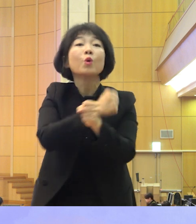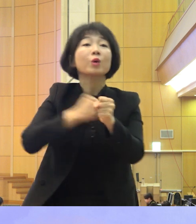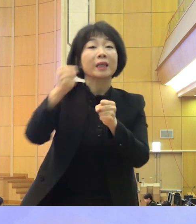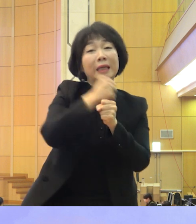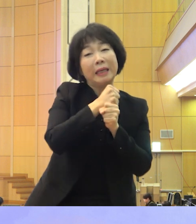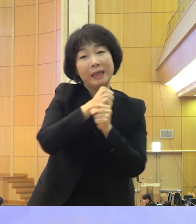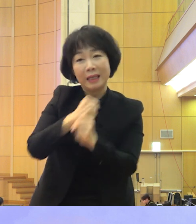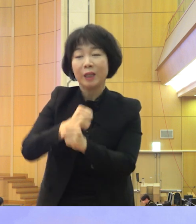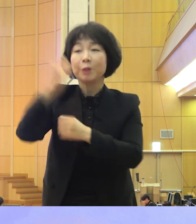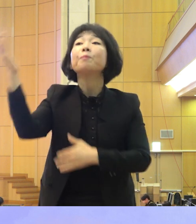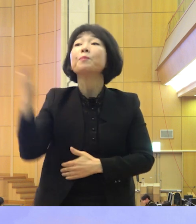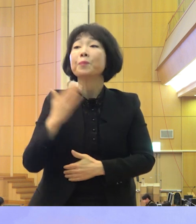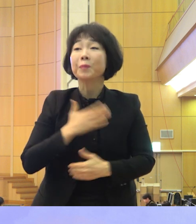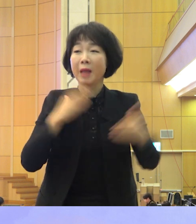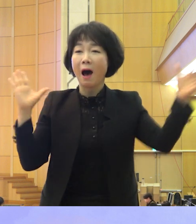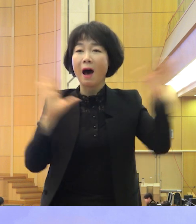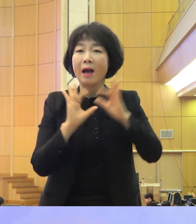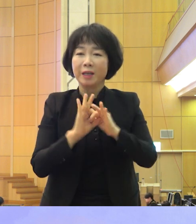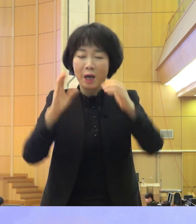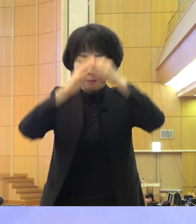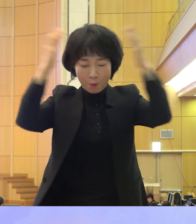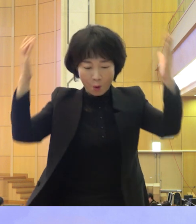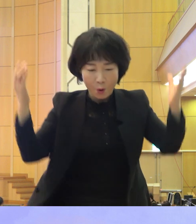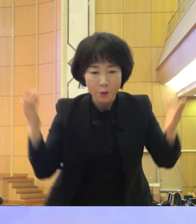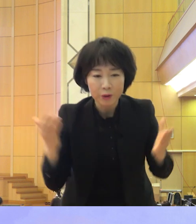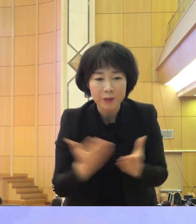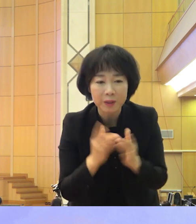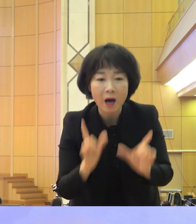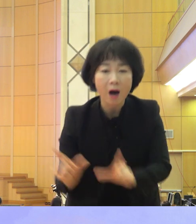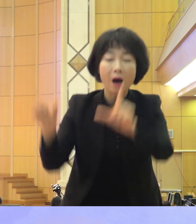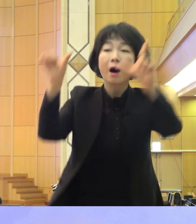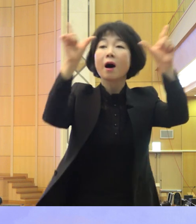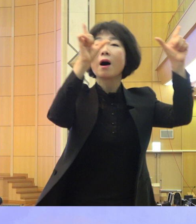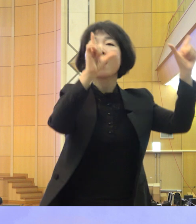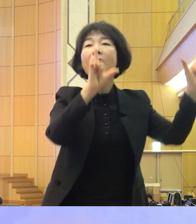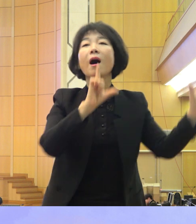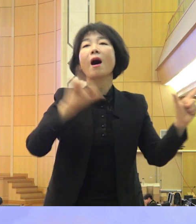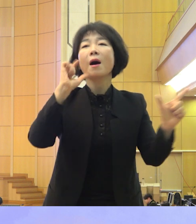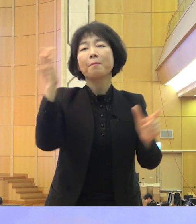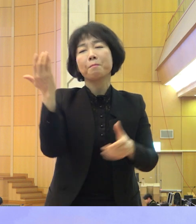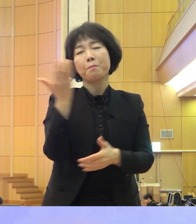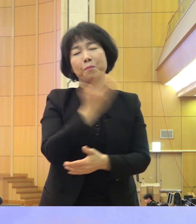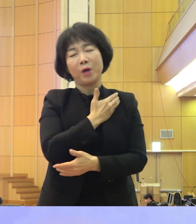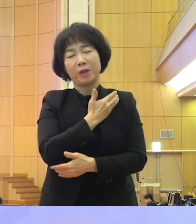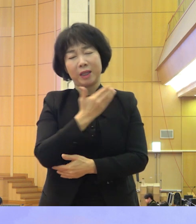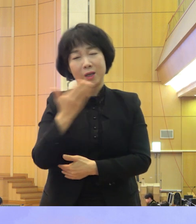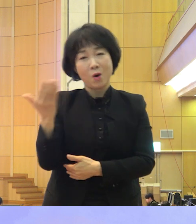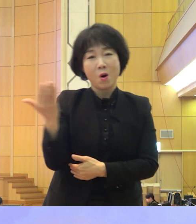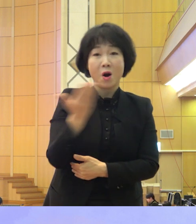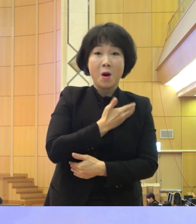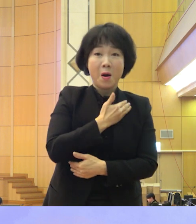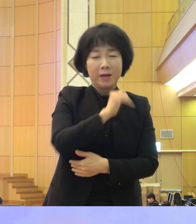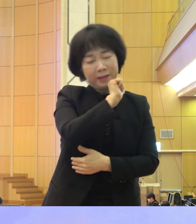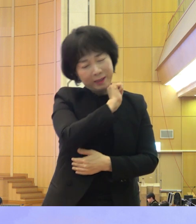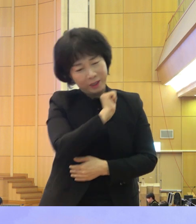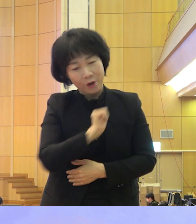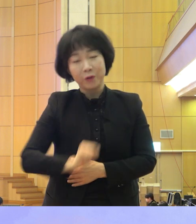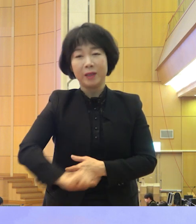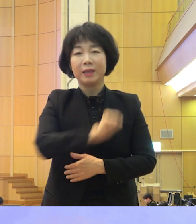주께 묶인 나의 모든 삶 버티고